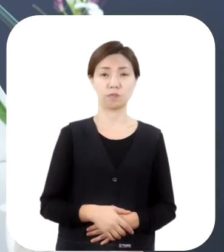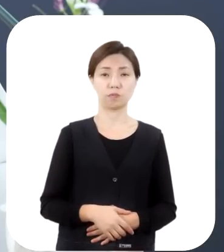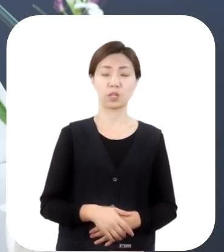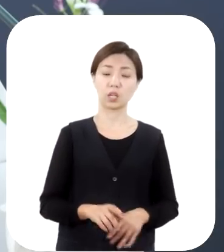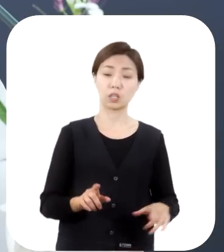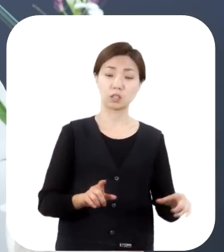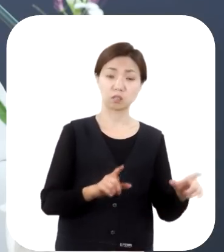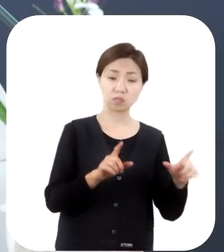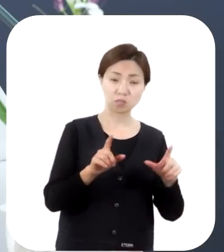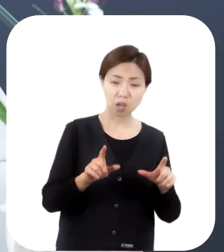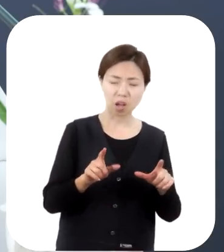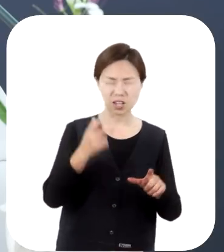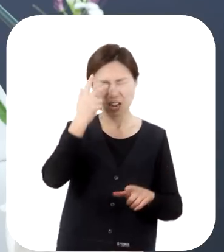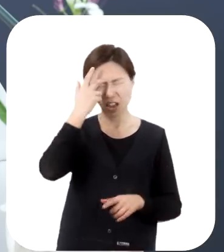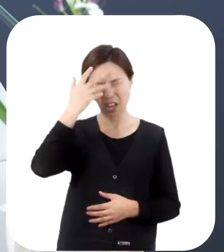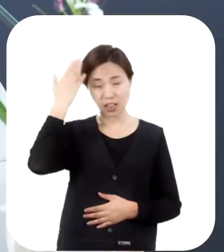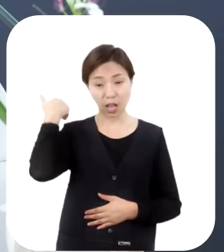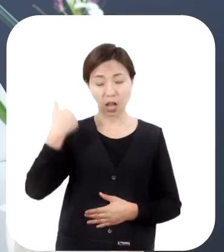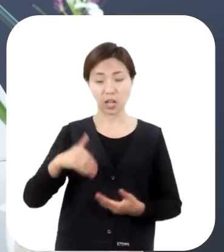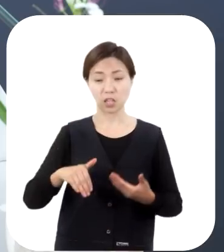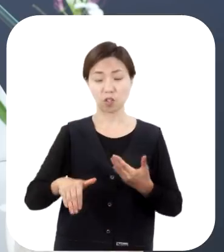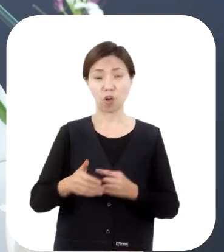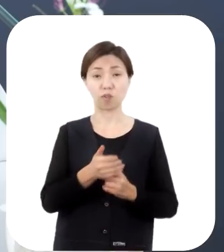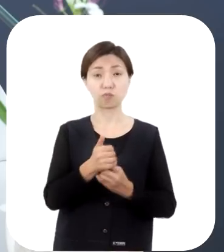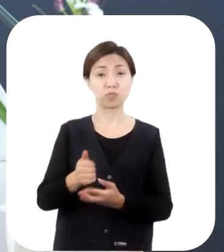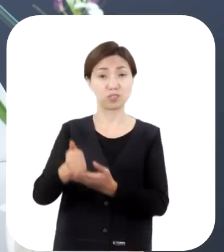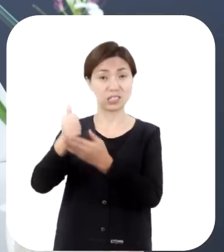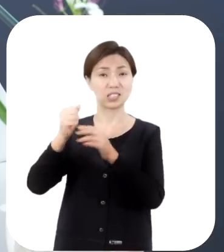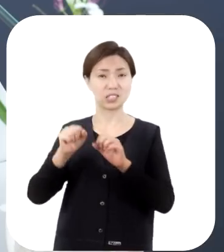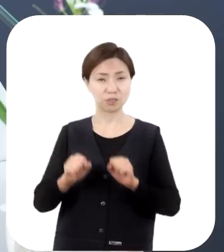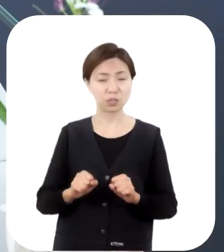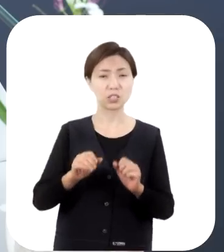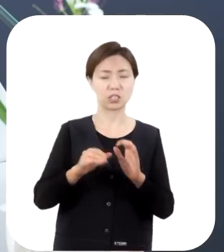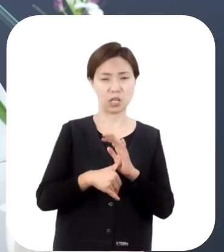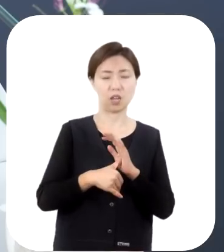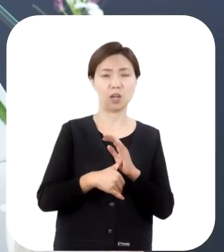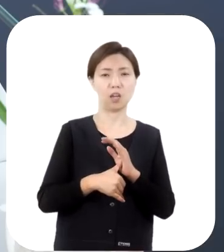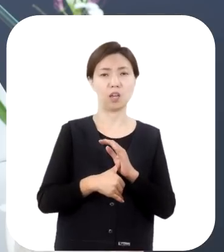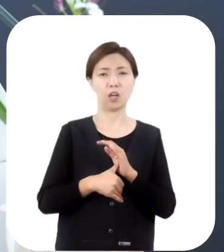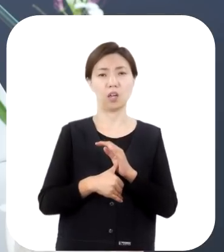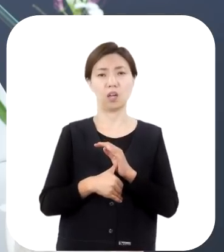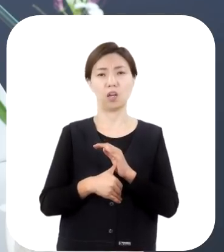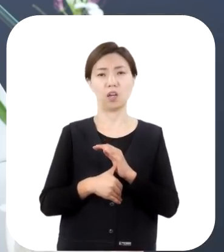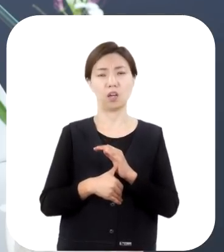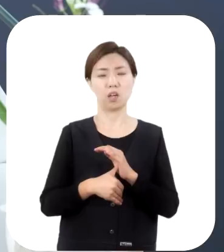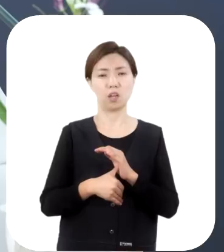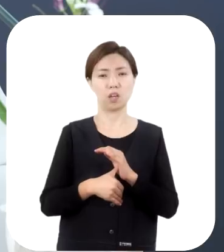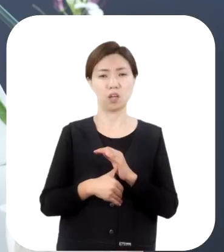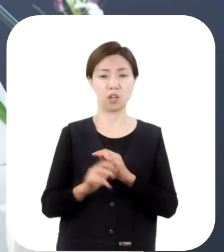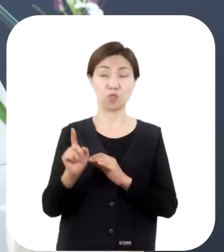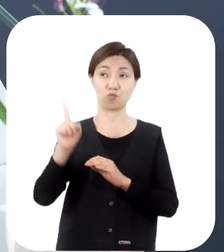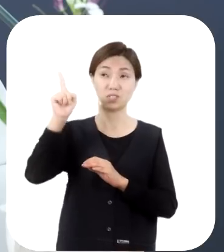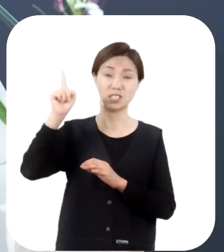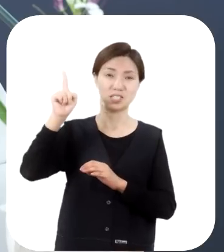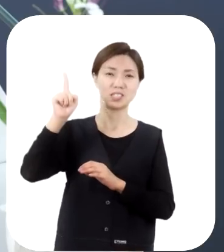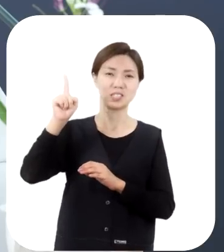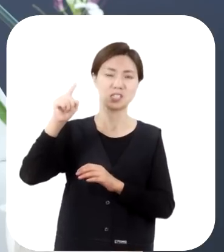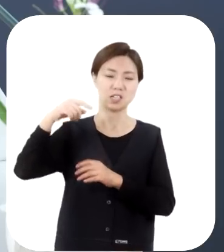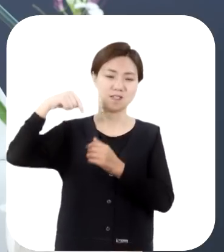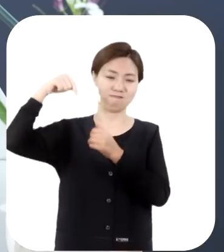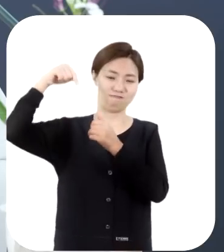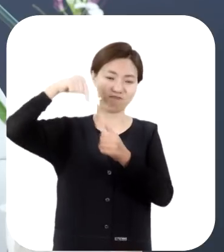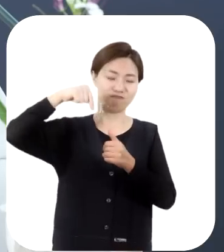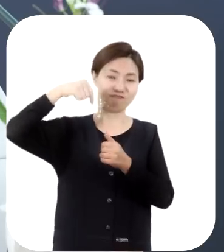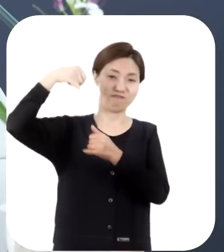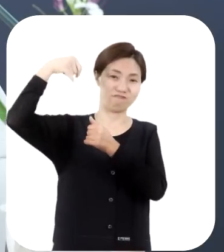보고요. 사문유관도 다 그런 당시에 집어질서 속에서 그